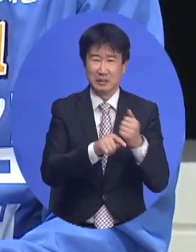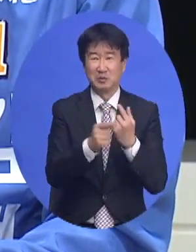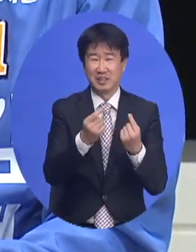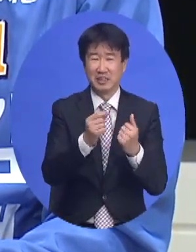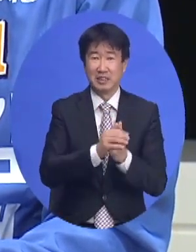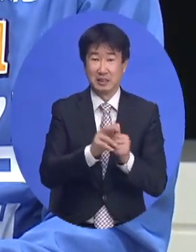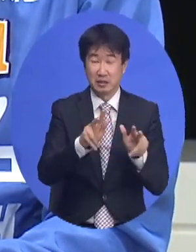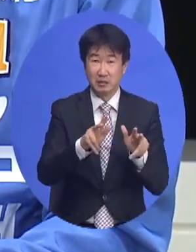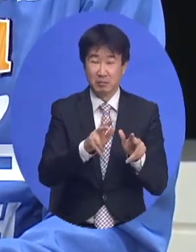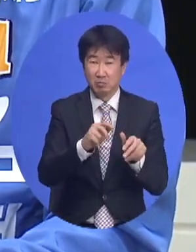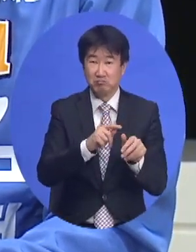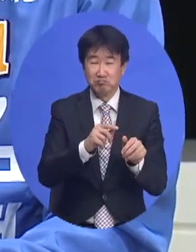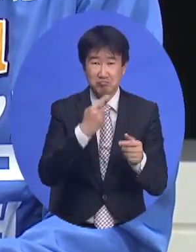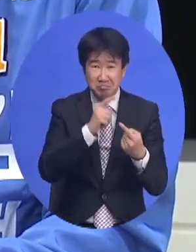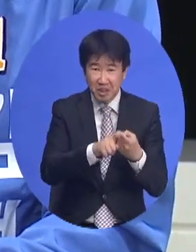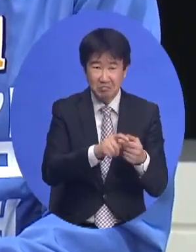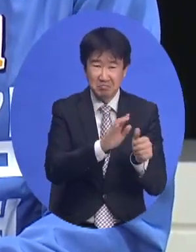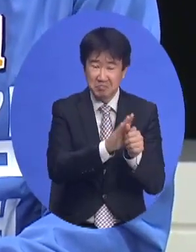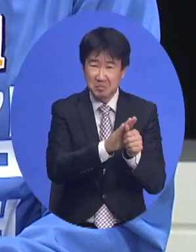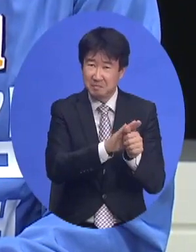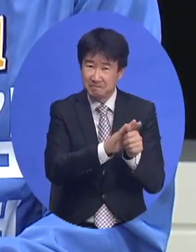지금도 옹호하고 계시죠?